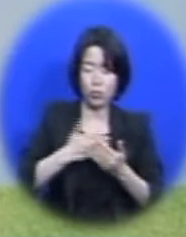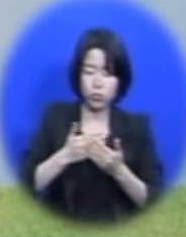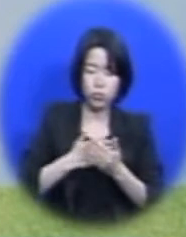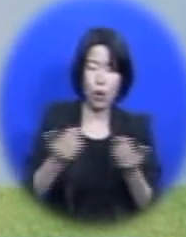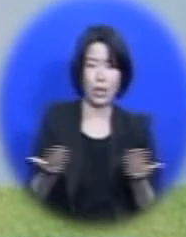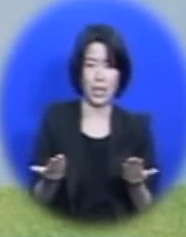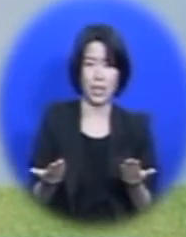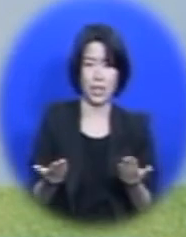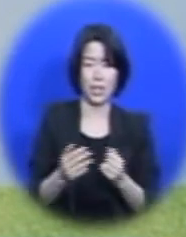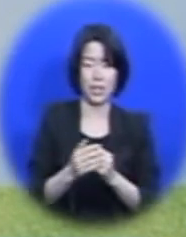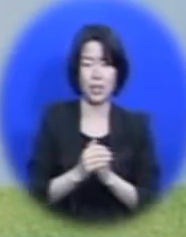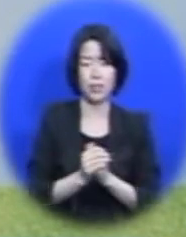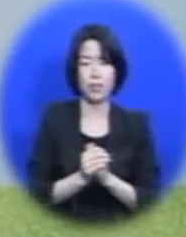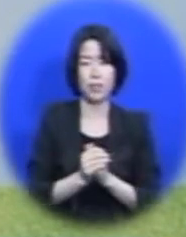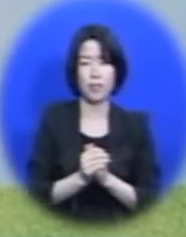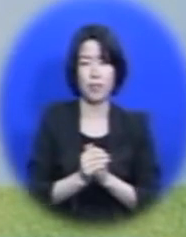일이에요.